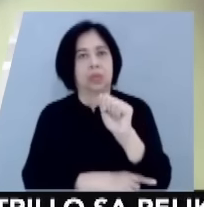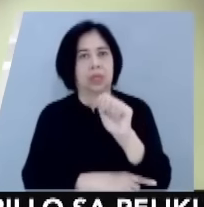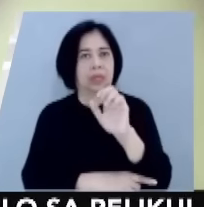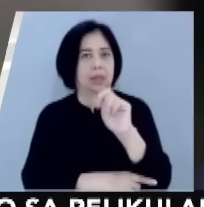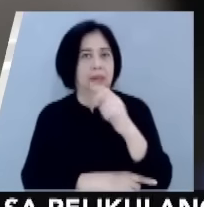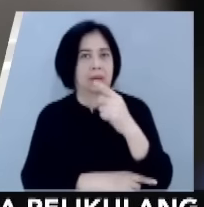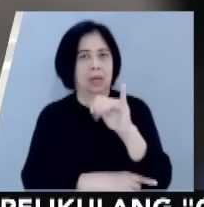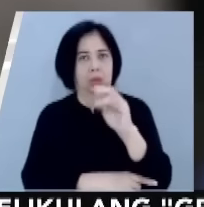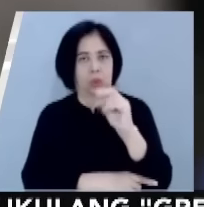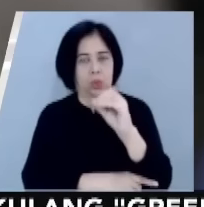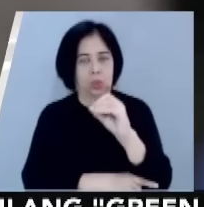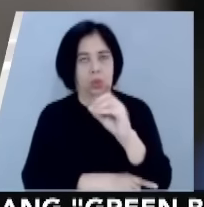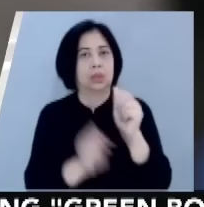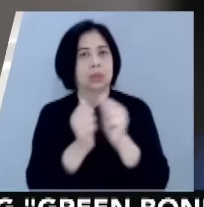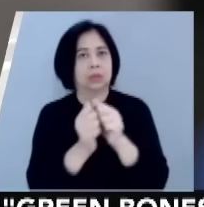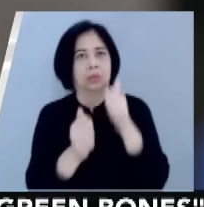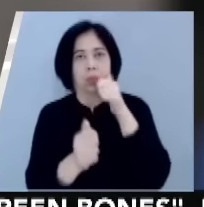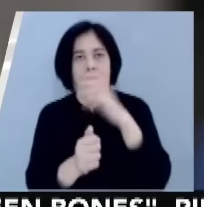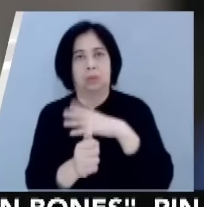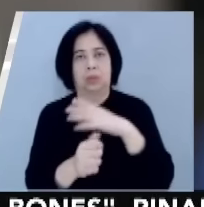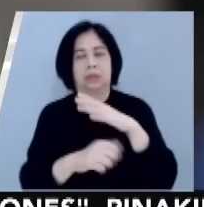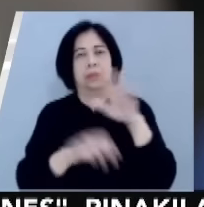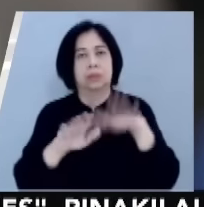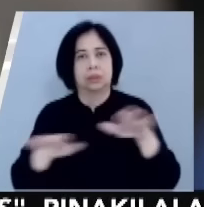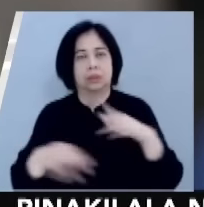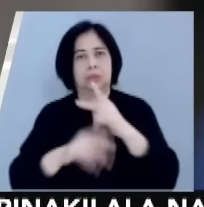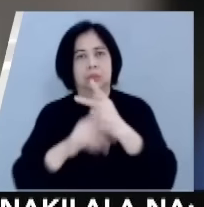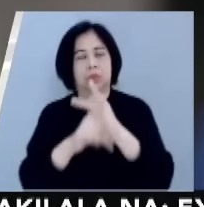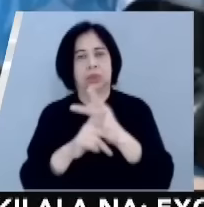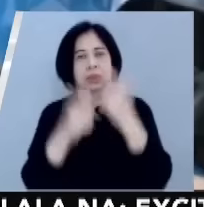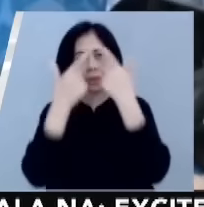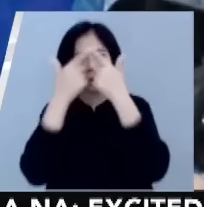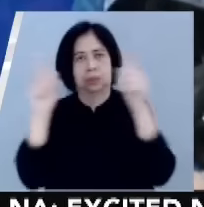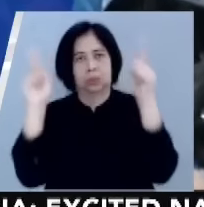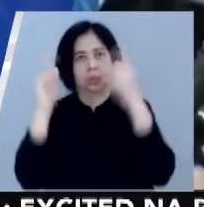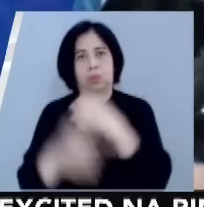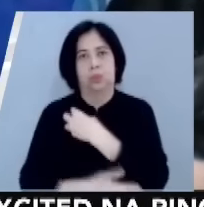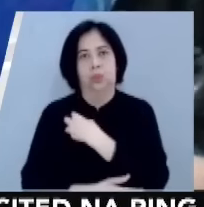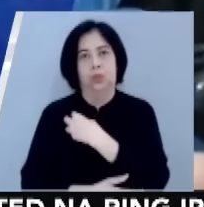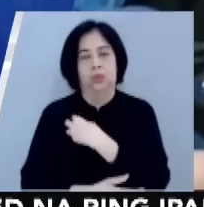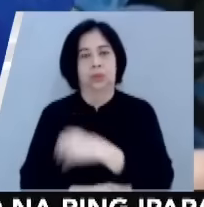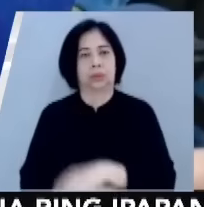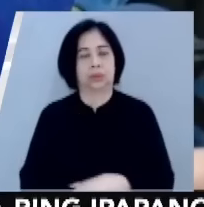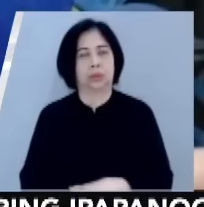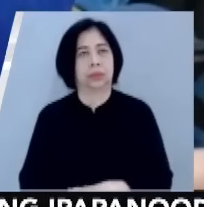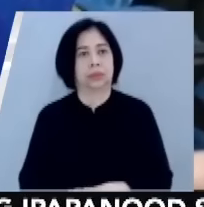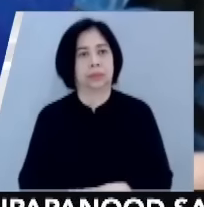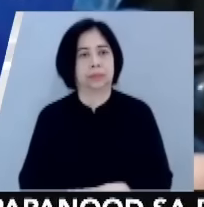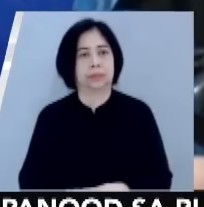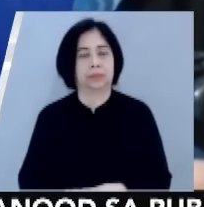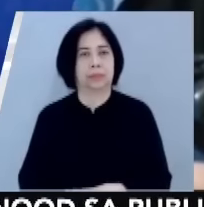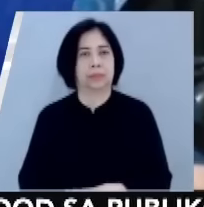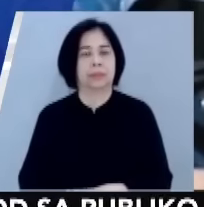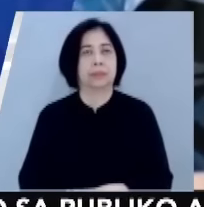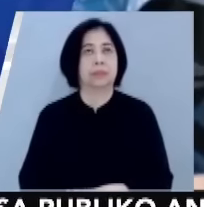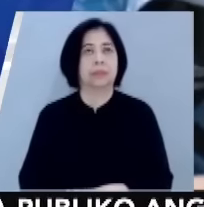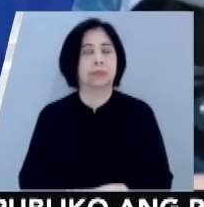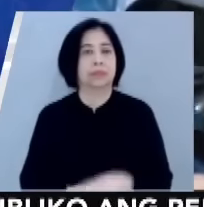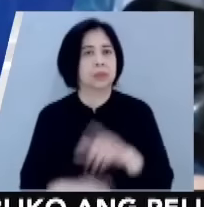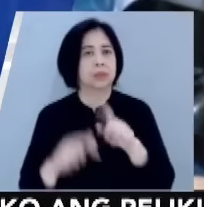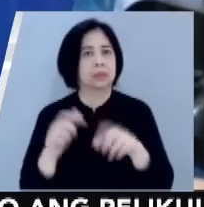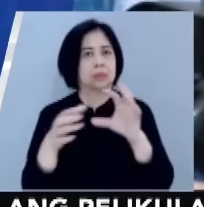nila ang mga personnel ng Women and Children Protection Desk ng Lapu-Lapu City Police. dili man gyud ta pwede makaguba sa padlock kay mahugman